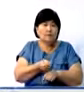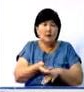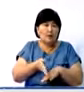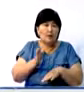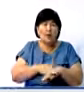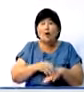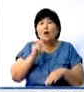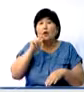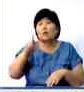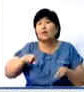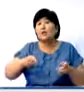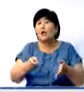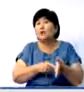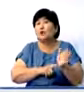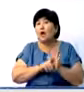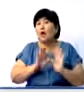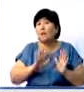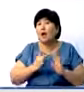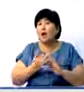Күдікті ұсталды, тергеу басталды, бірақ